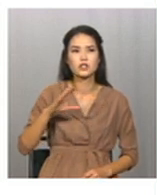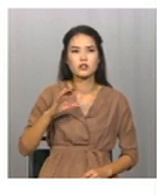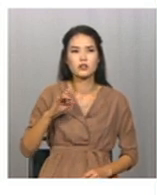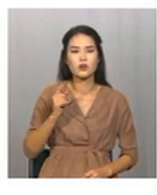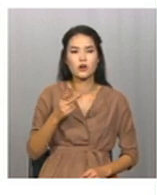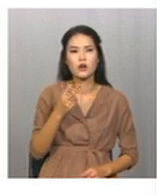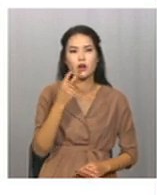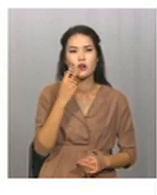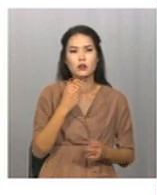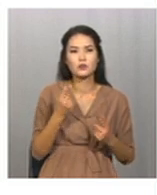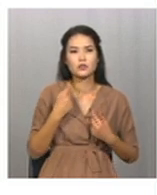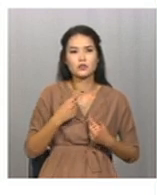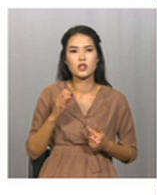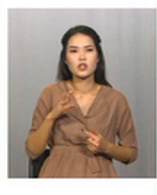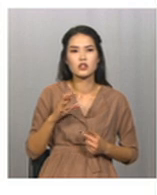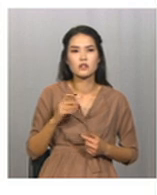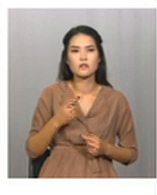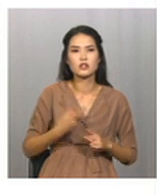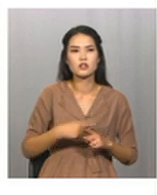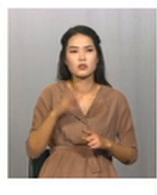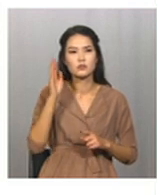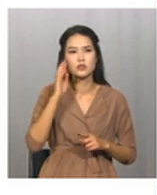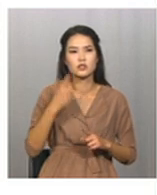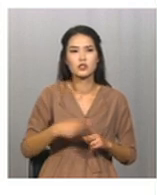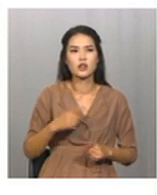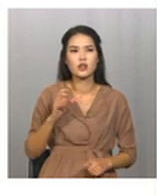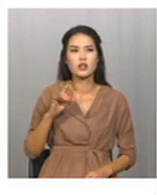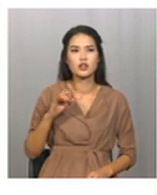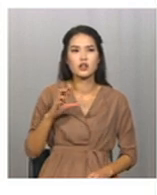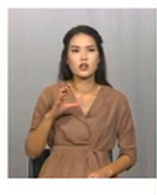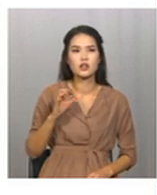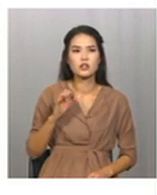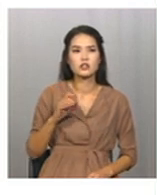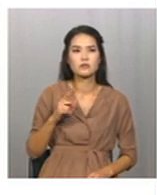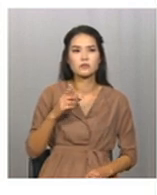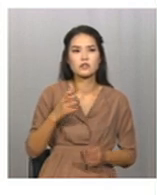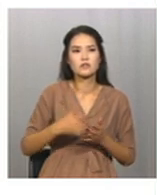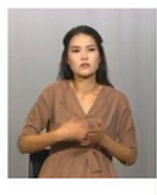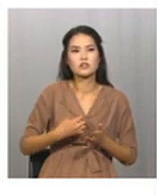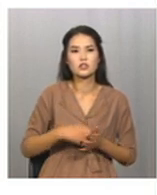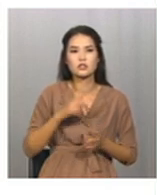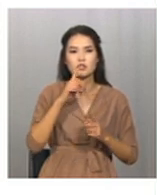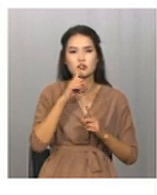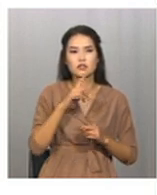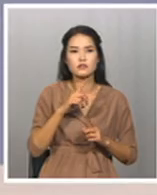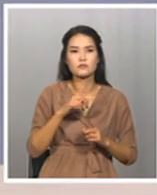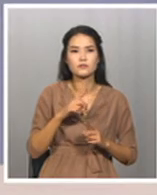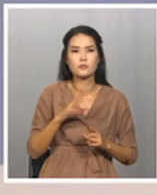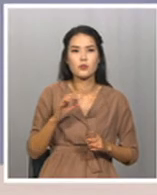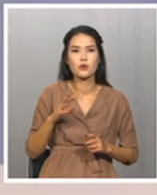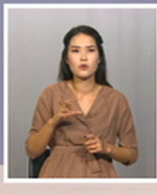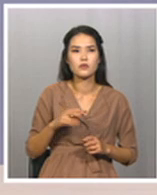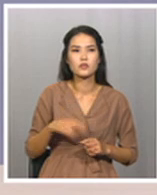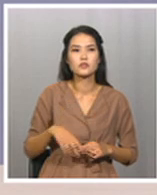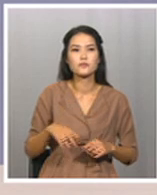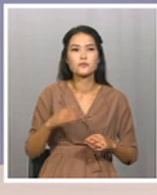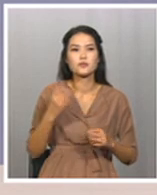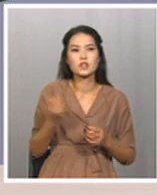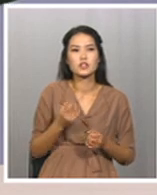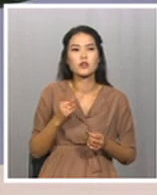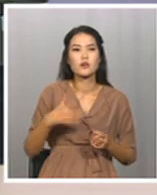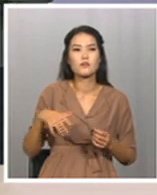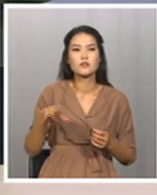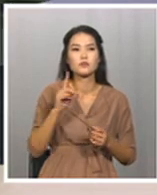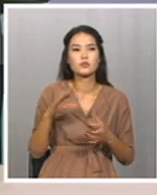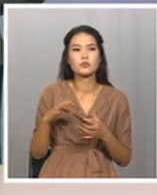известной сентиментальной повести Карамзина «Бедная Лиза» героиню Лизу погубил юноша Эраст. Интерес ко всему, что связано